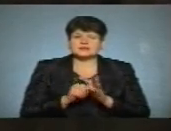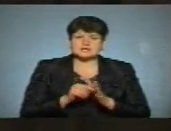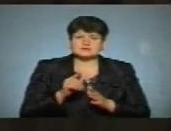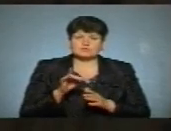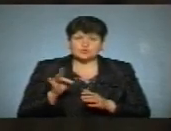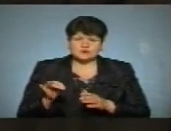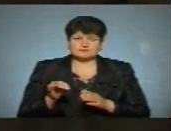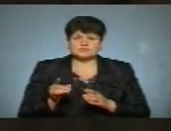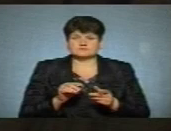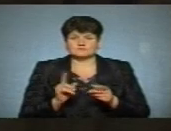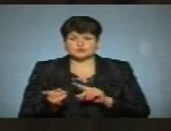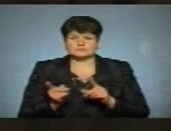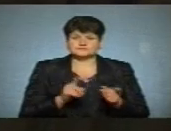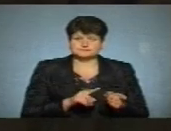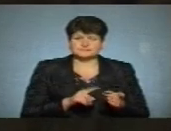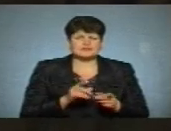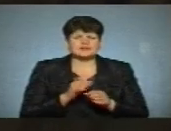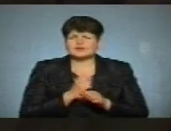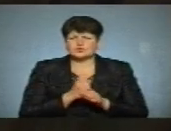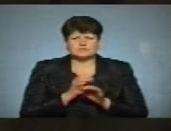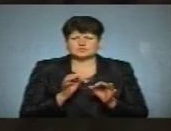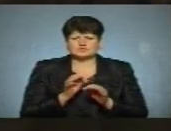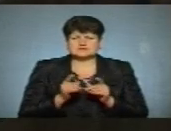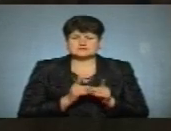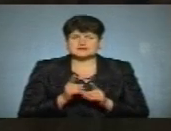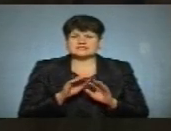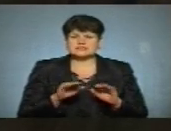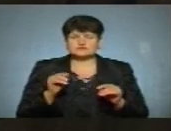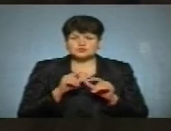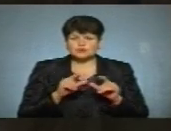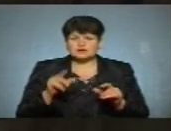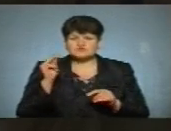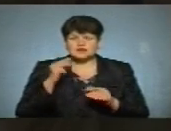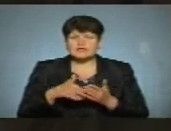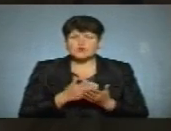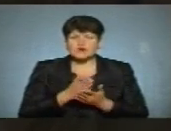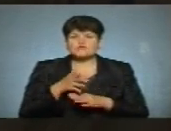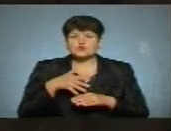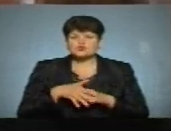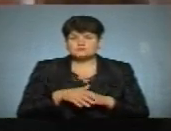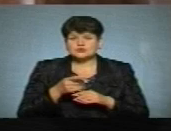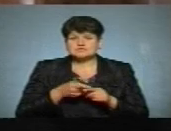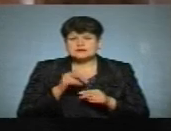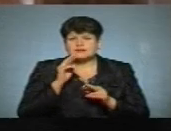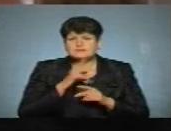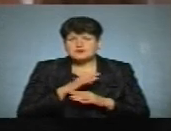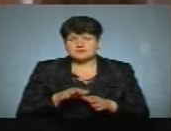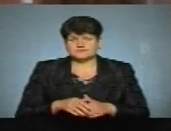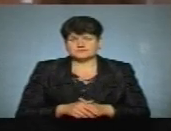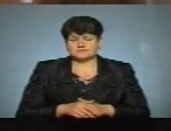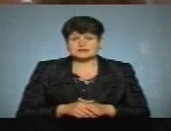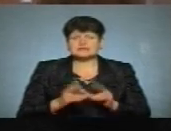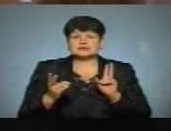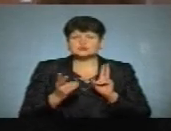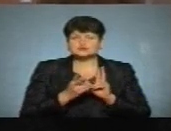до Зборова, воно не робить погоди, тому навіть діти в школі, котрі вивчають географію, розуміють, що це нелогічно. На зустріч з